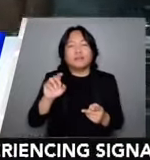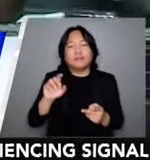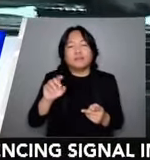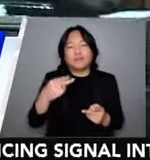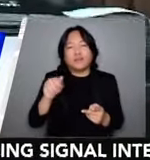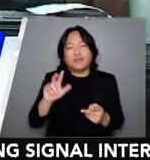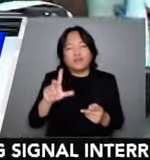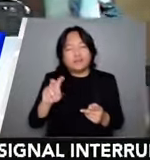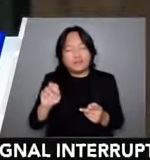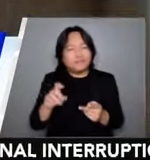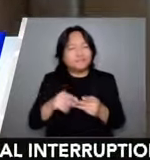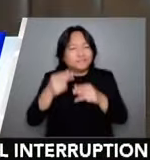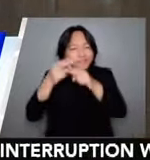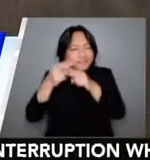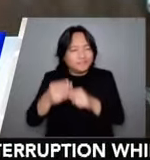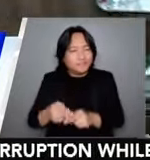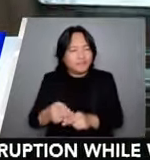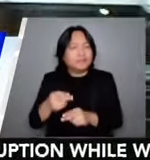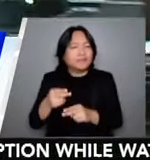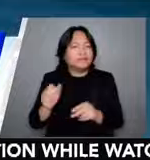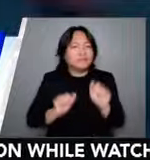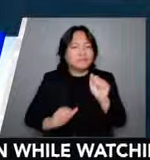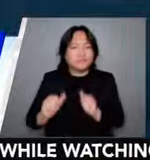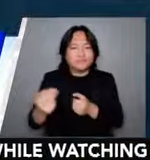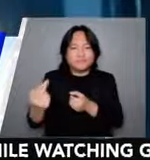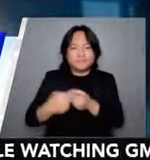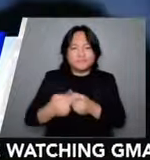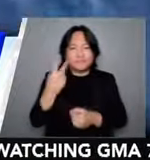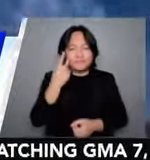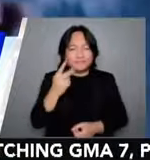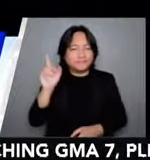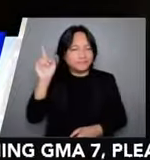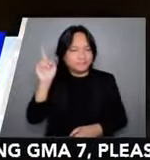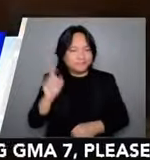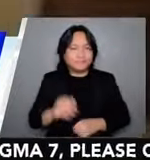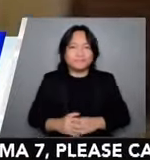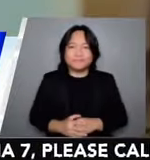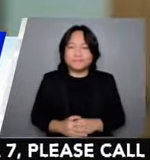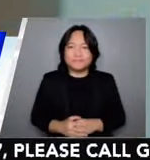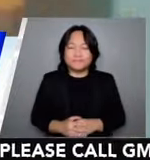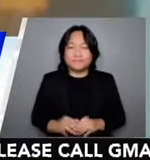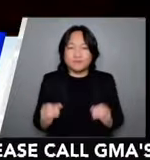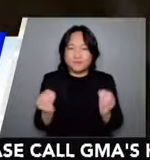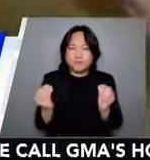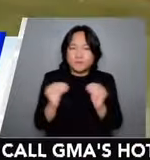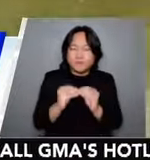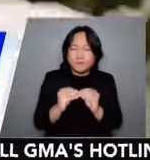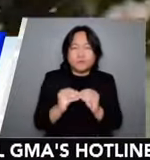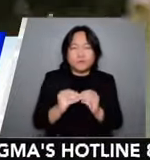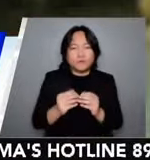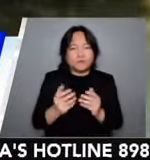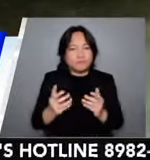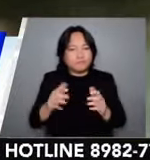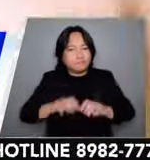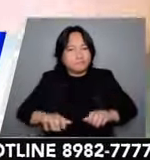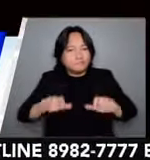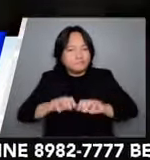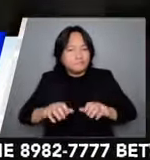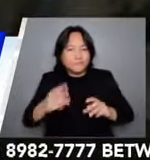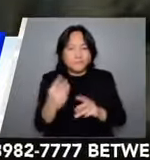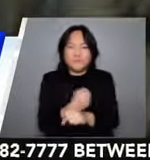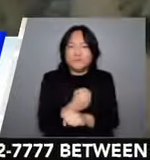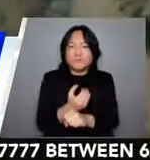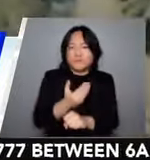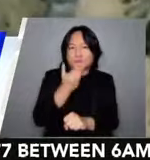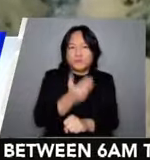Loxin, Chestone Alarcon at John Lucas. Mas patitindihin pa raw nila ang efforts nila para maging